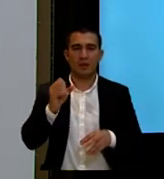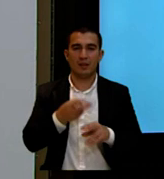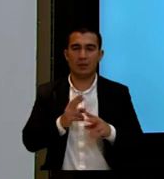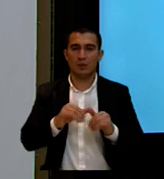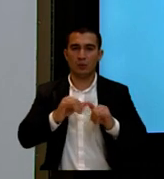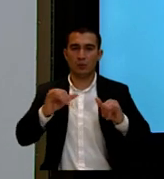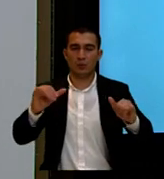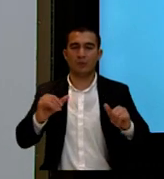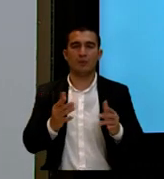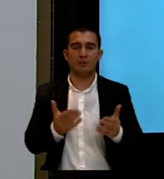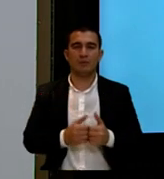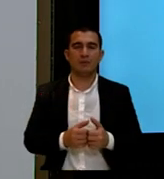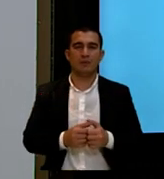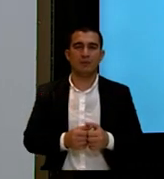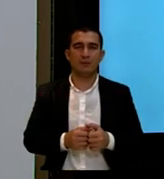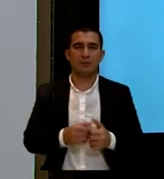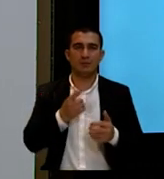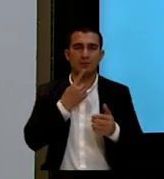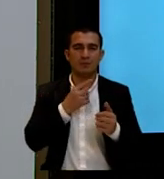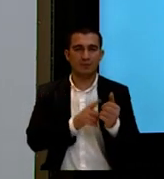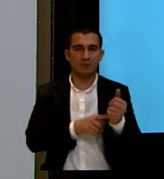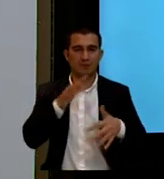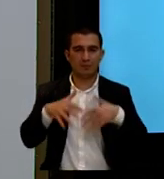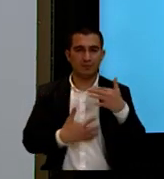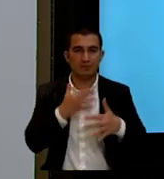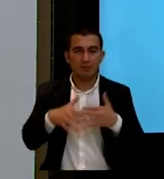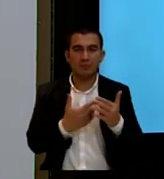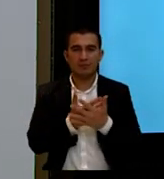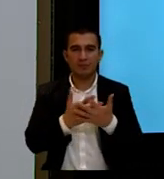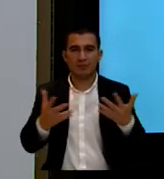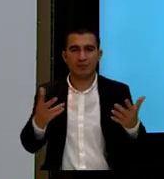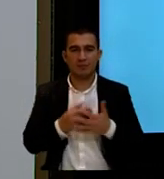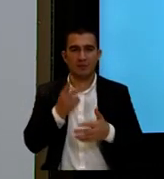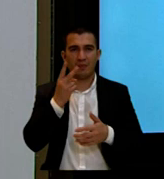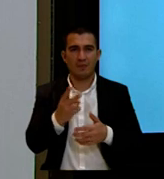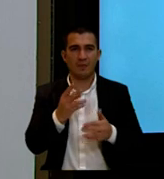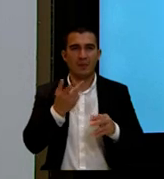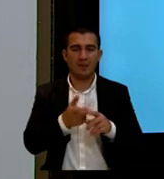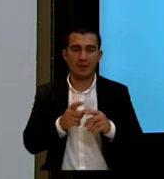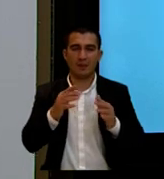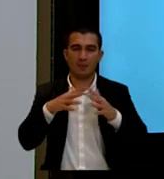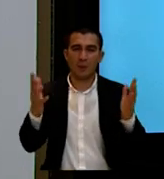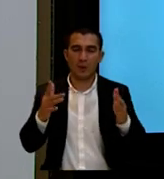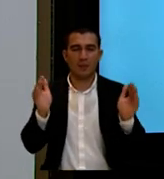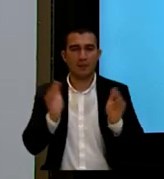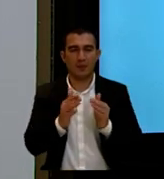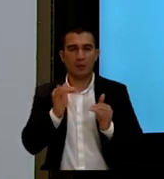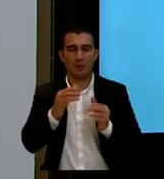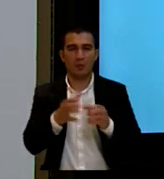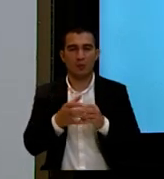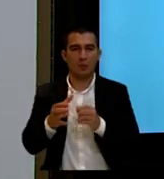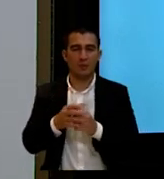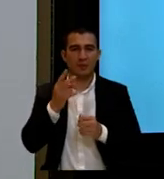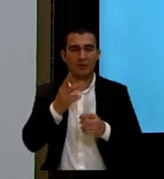ortishi. Ikkinchisi qon aylanishining 2ta, ya'ni kichik va katta doirali